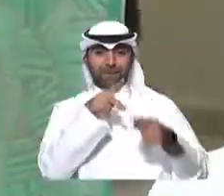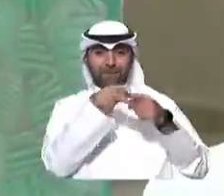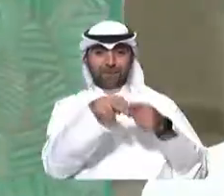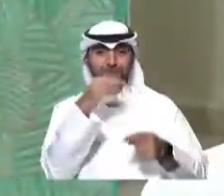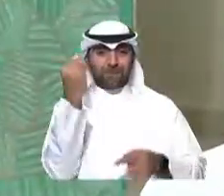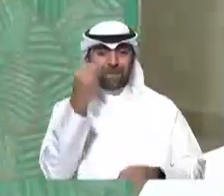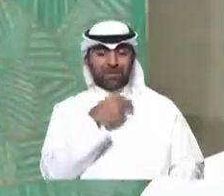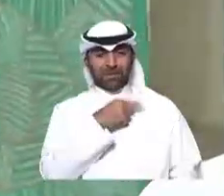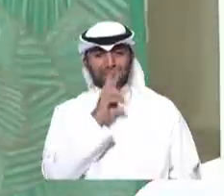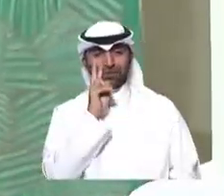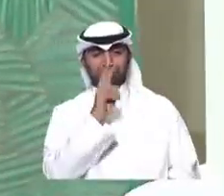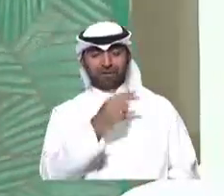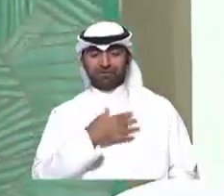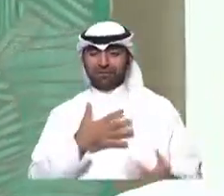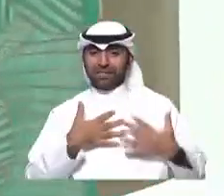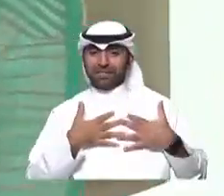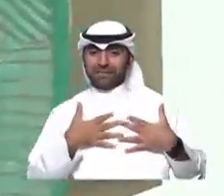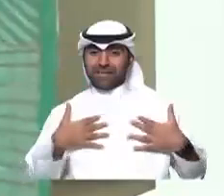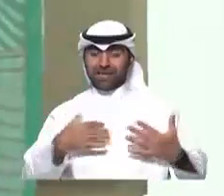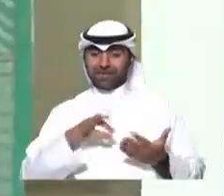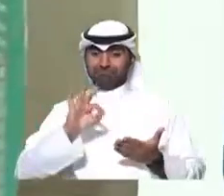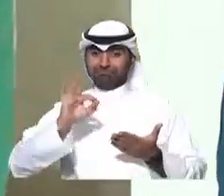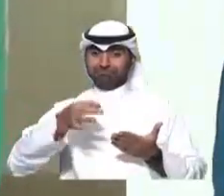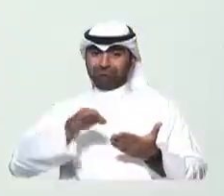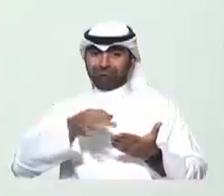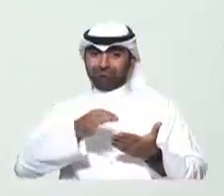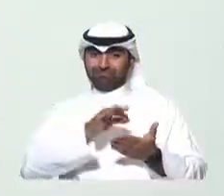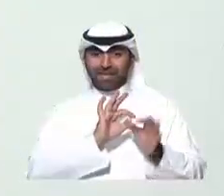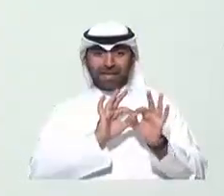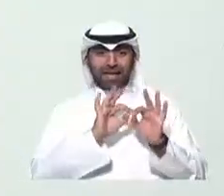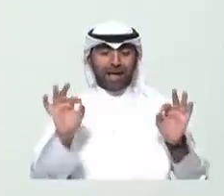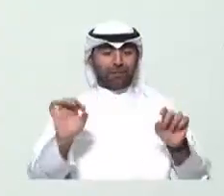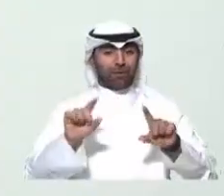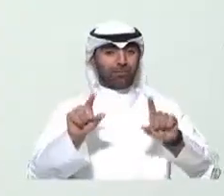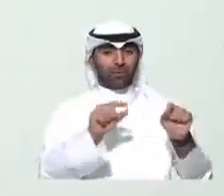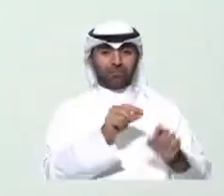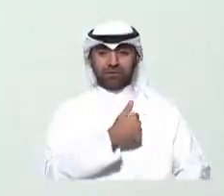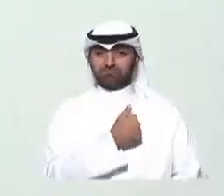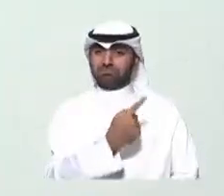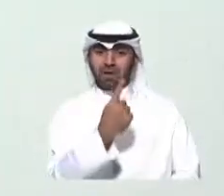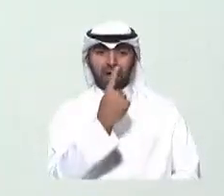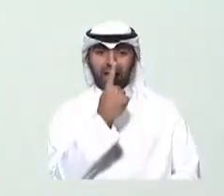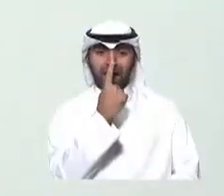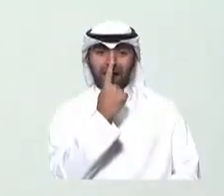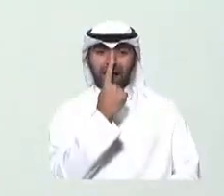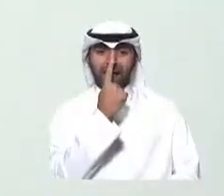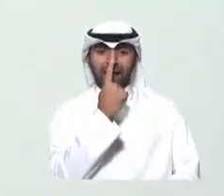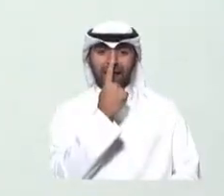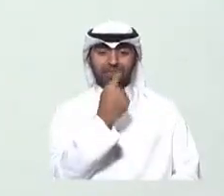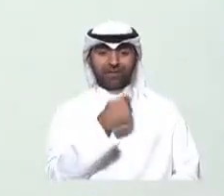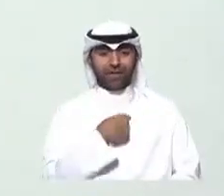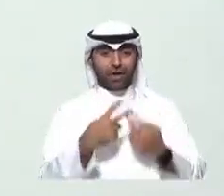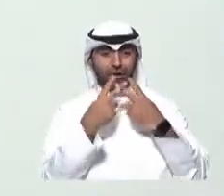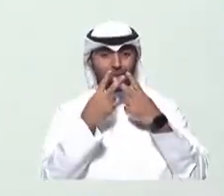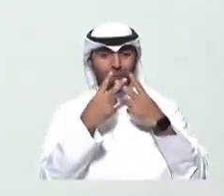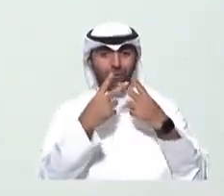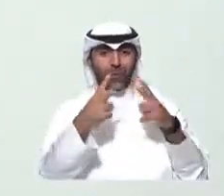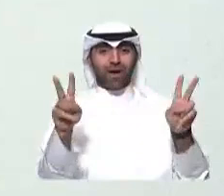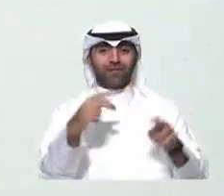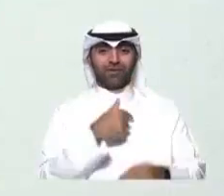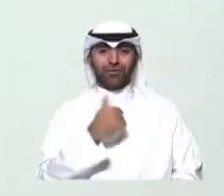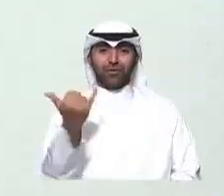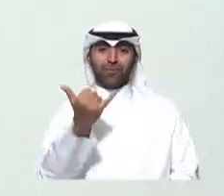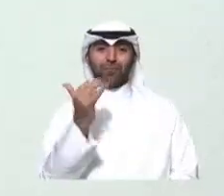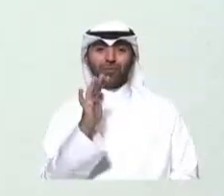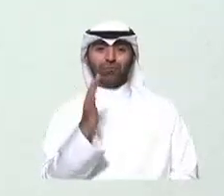وهو نوع من أنواع التمكين. فأحنا مركز السدو، جمعية السدو، دورنا أن احنا نحافظ على النسيج